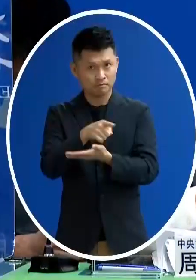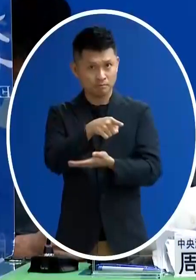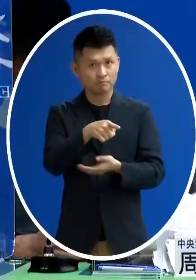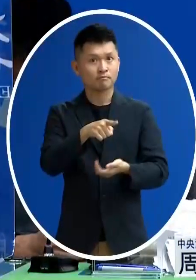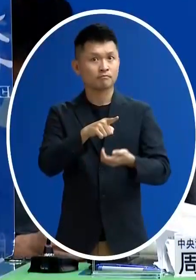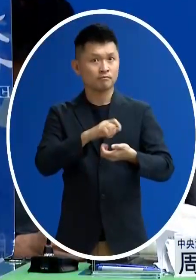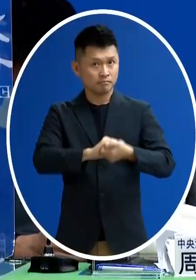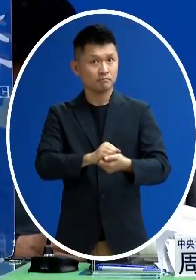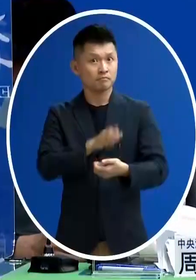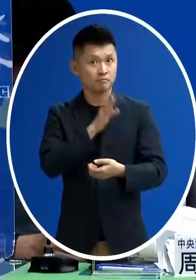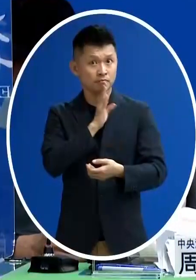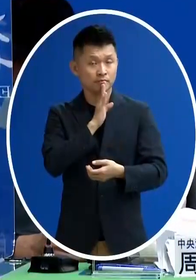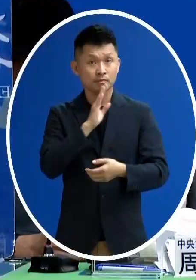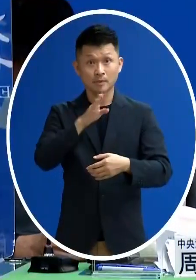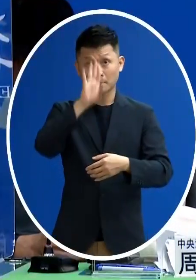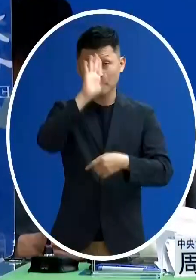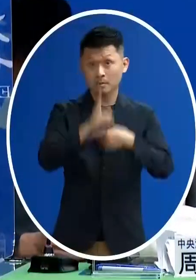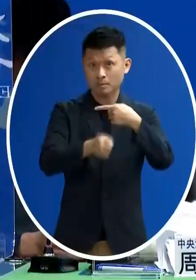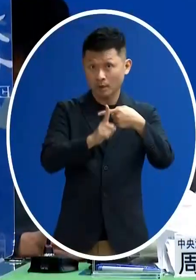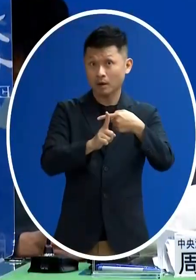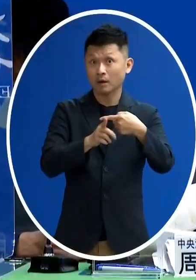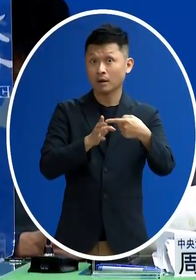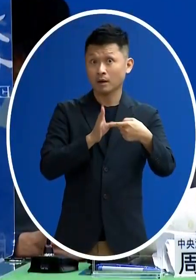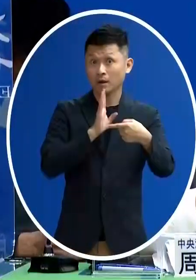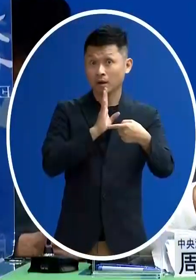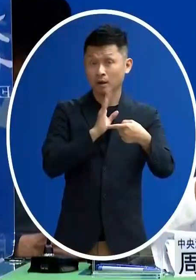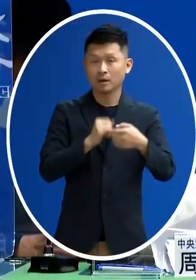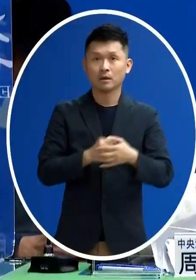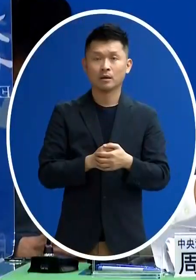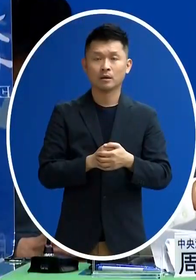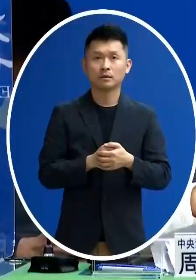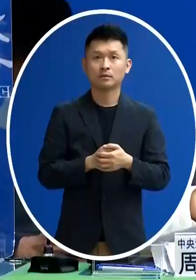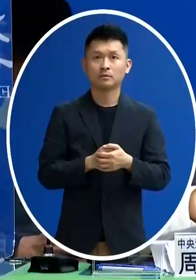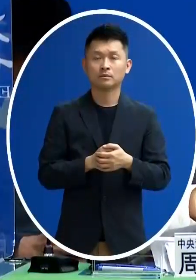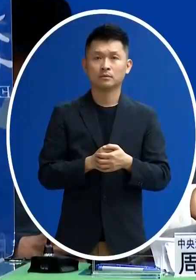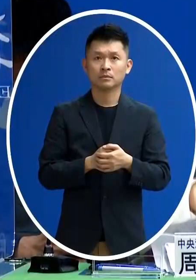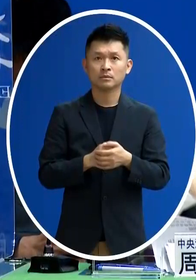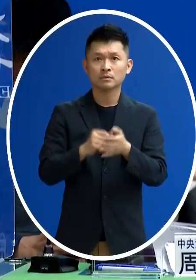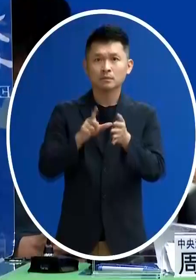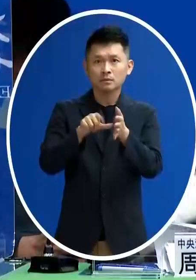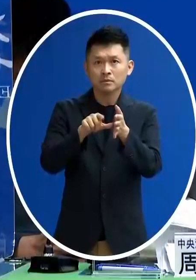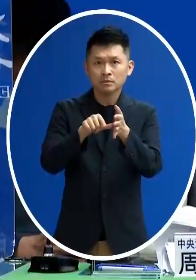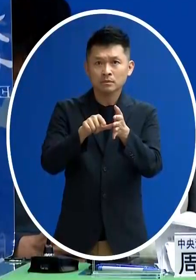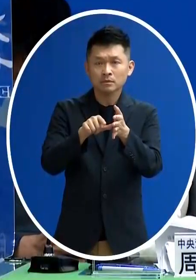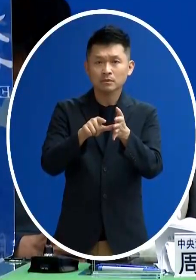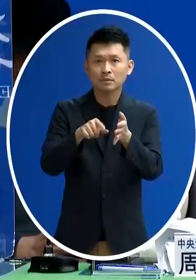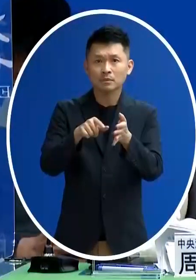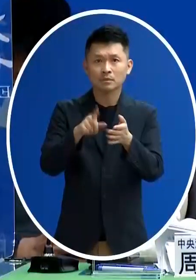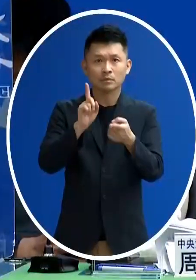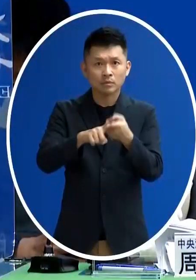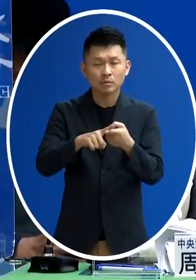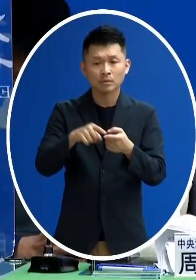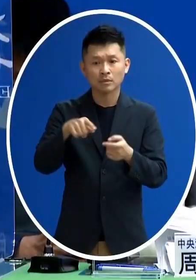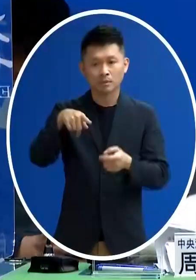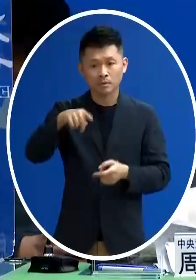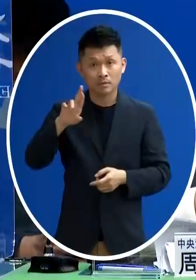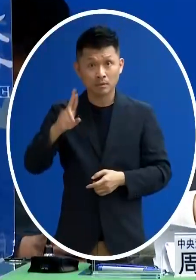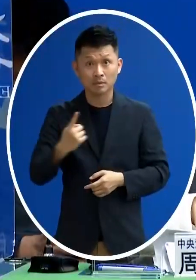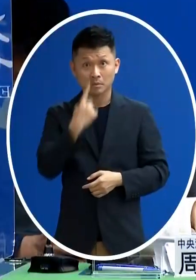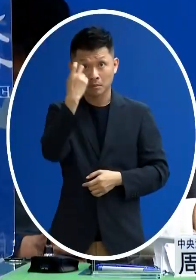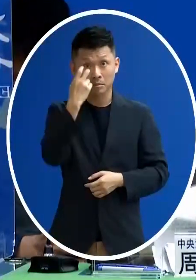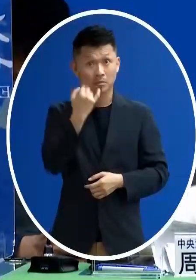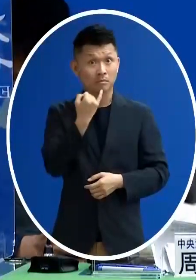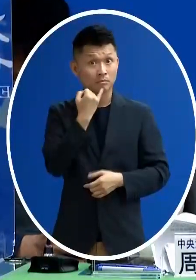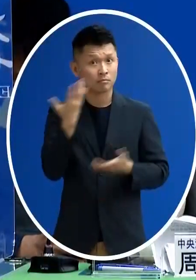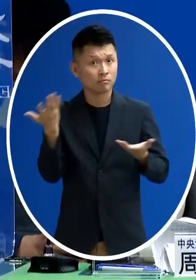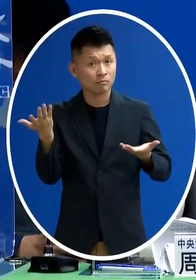经医师确认之后就可以确诊啊，所以有关到底什么时机可以做 PCR 的裁剪啊，那这个部分也有跟